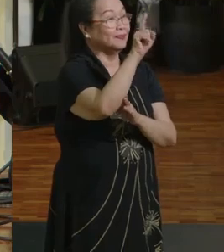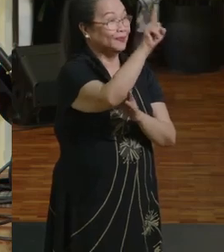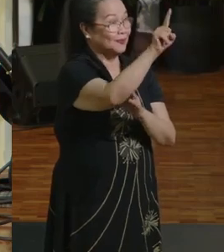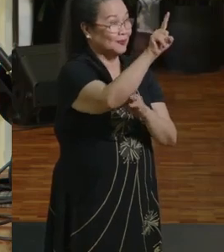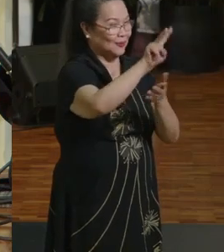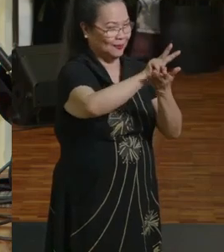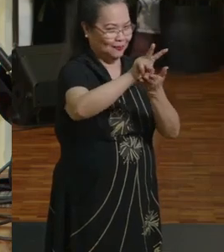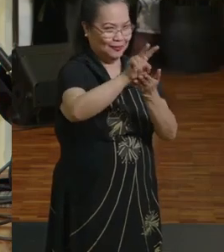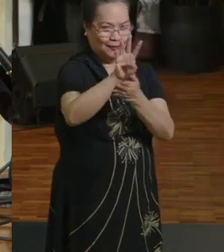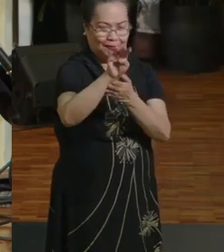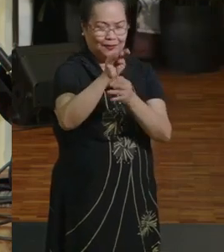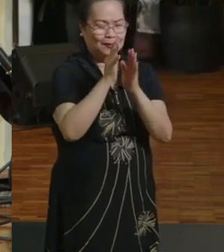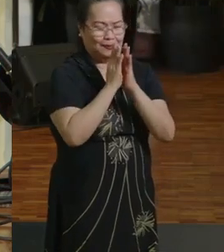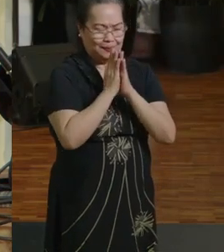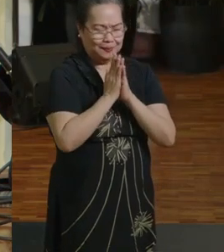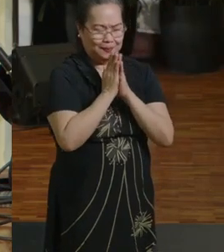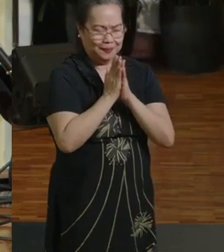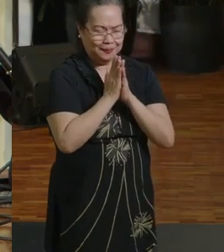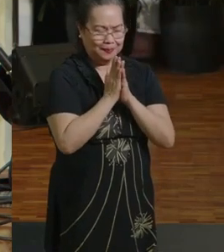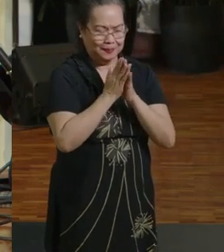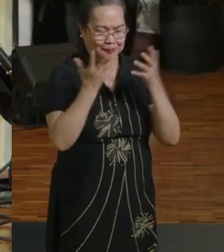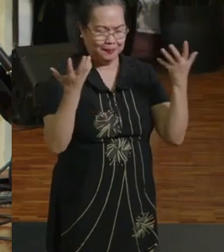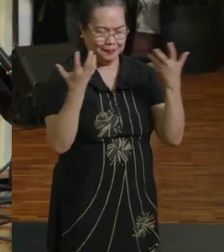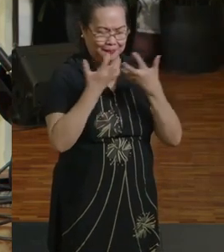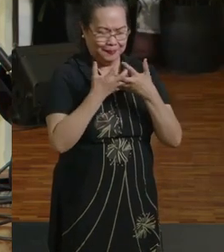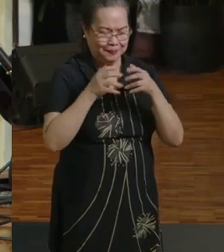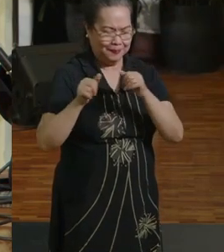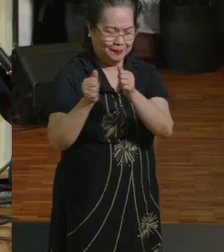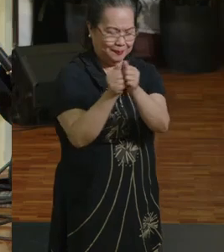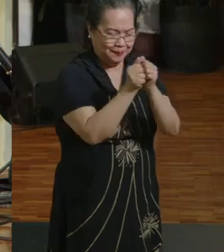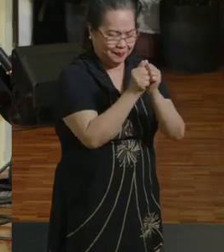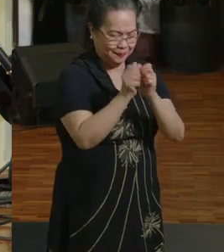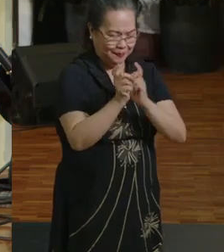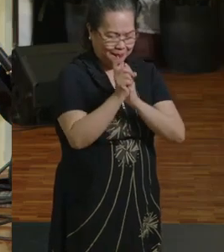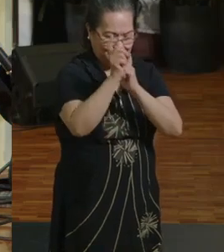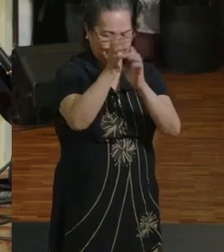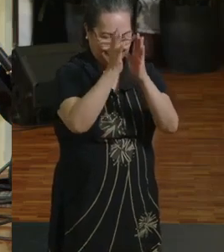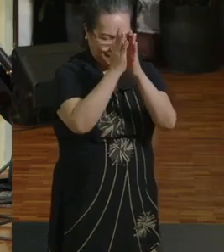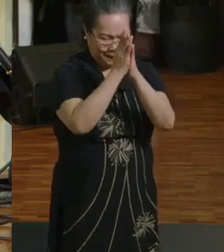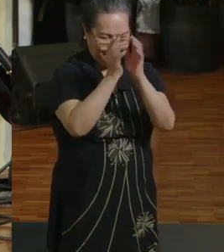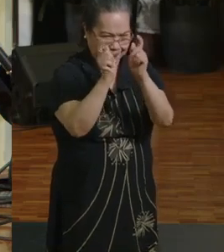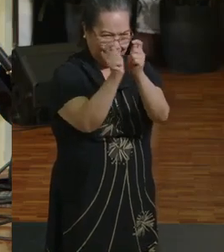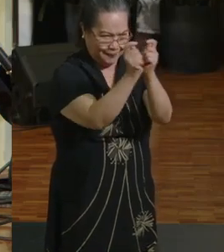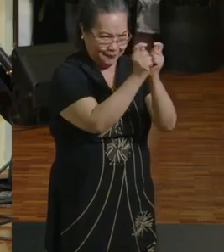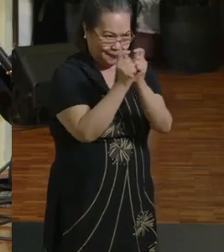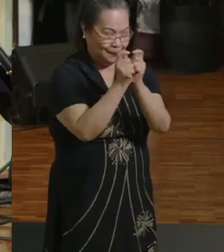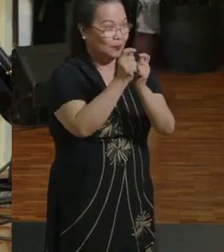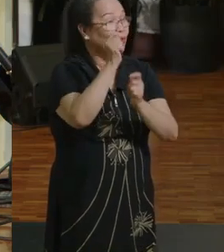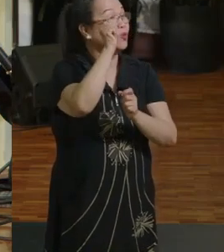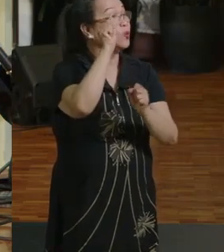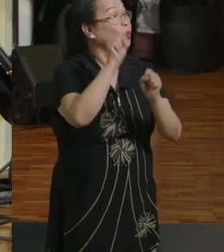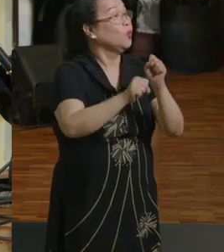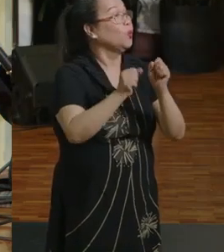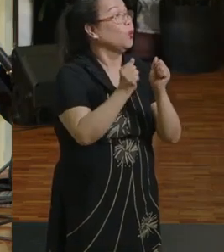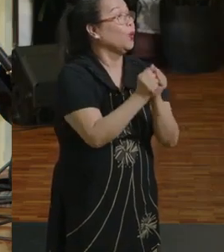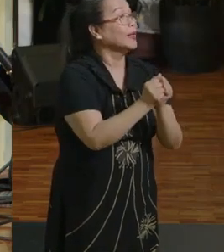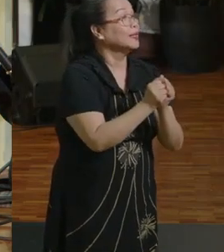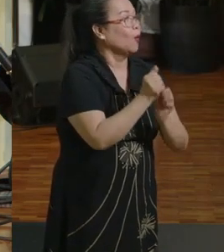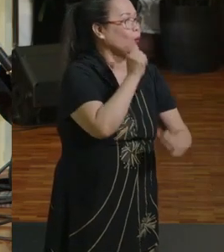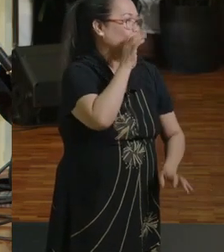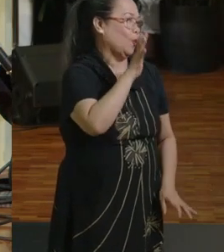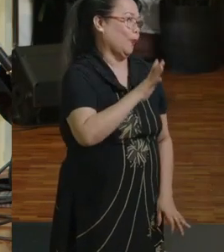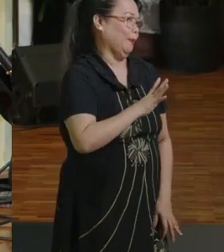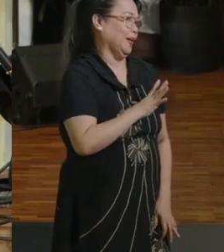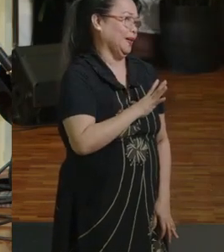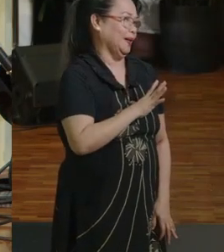sila'y nananalangin. All these with one accord were devoting themselves to prayer together with the women and Mary,